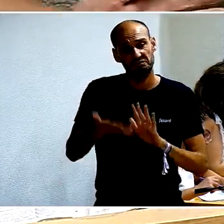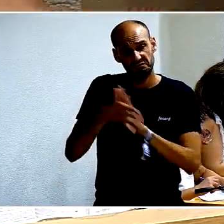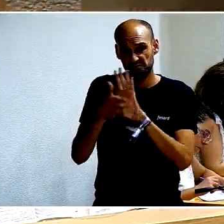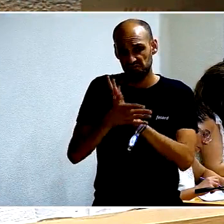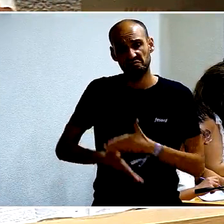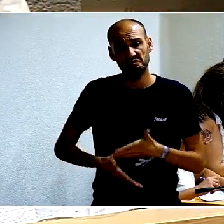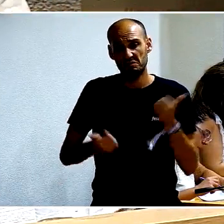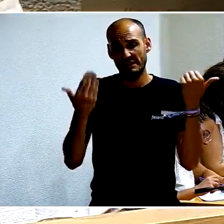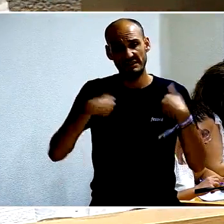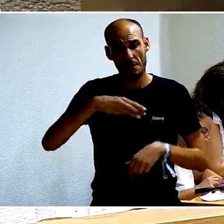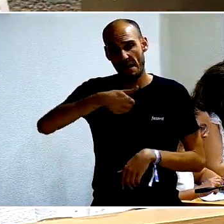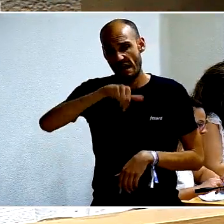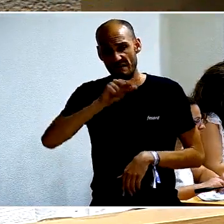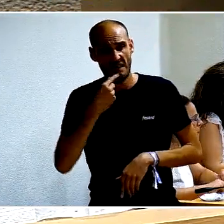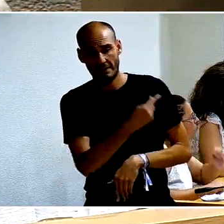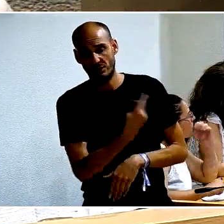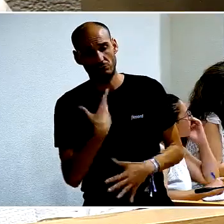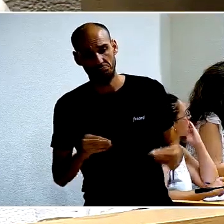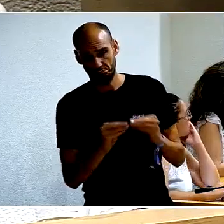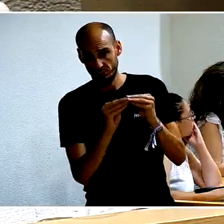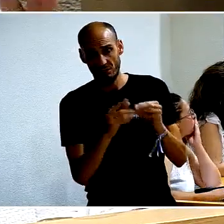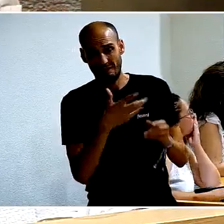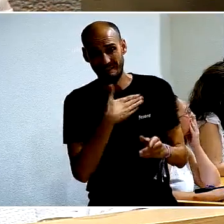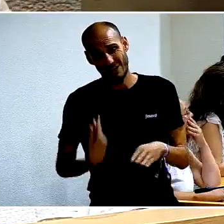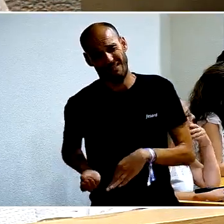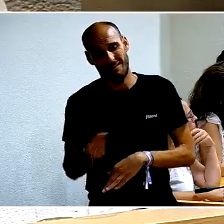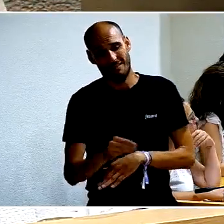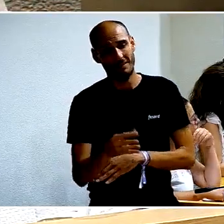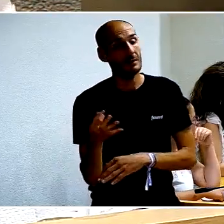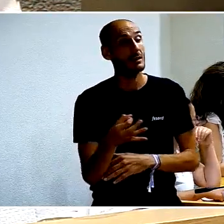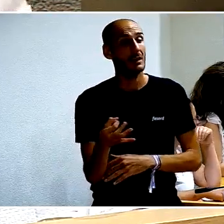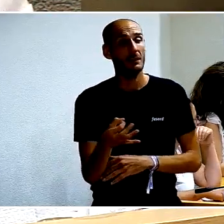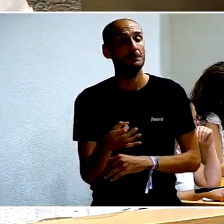coses que ha dit Maribel. Jo vull simplement